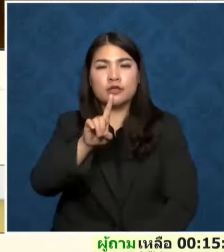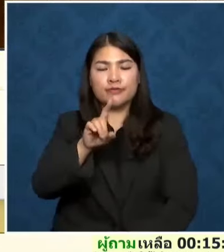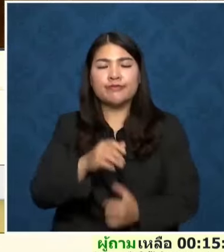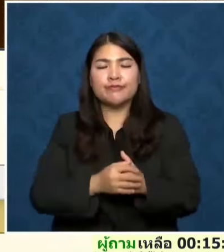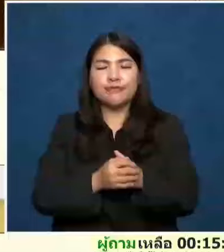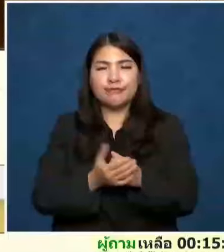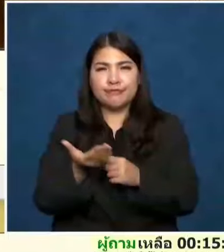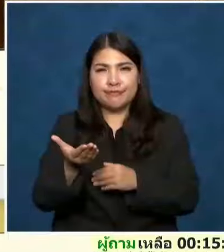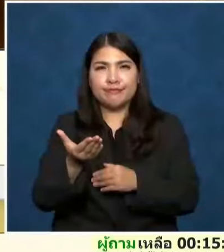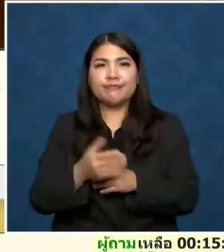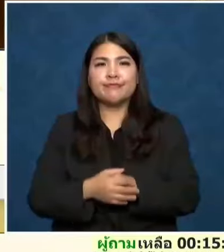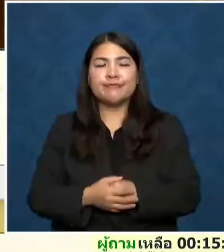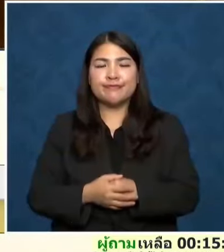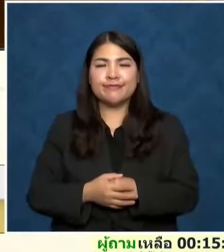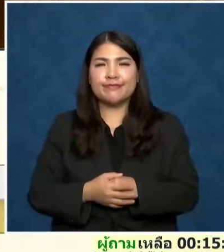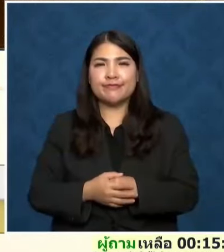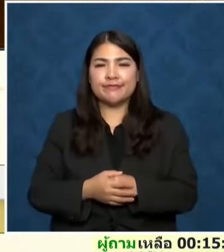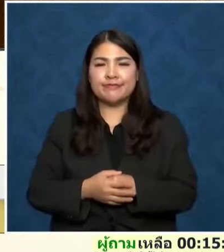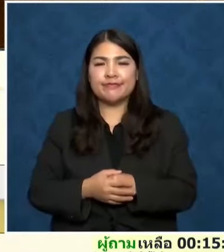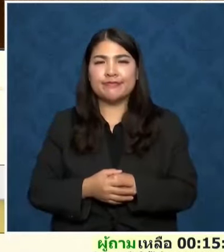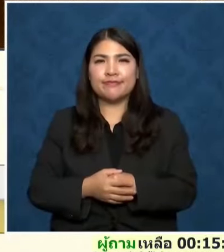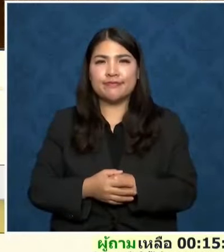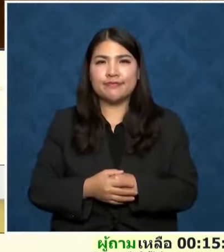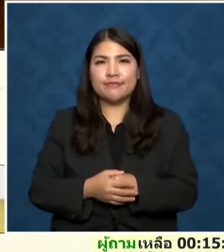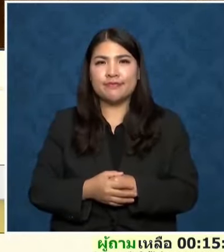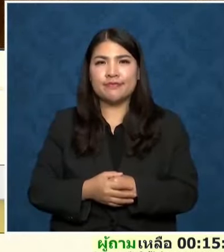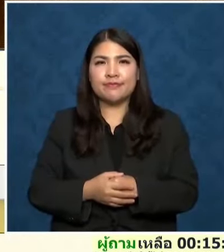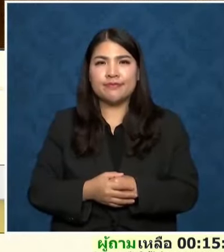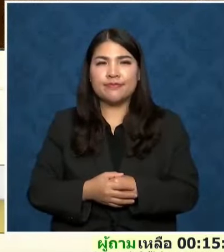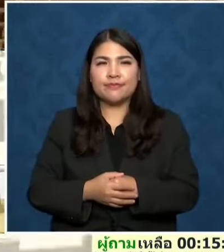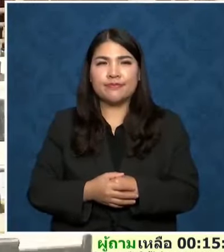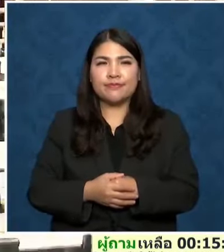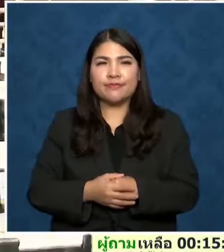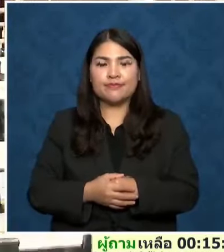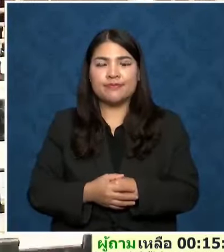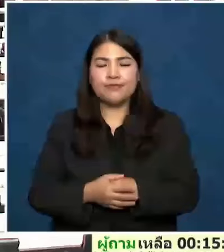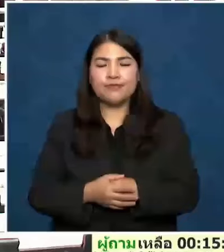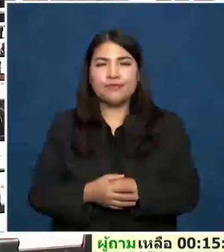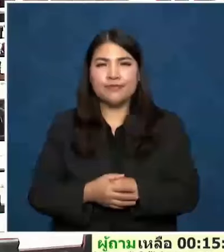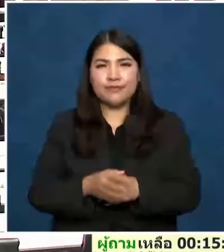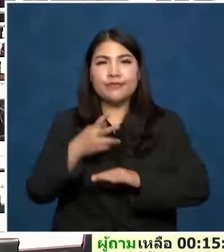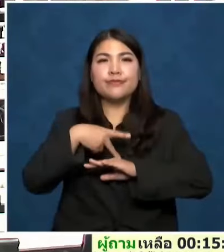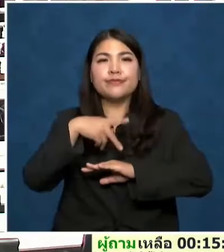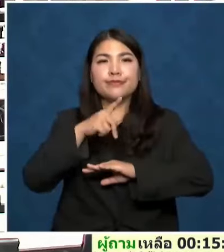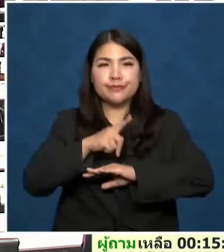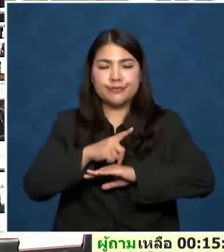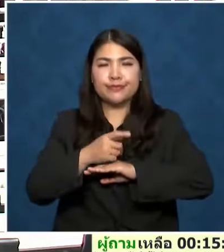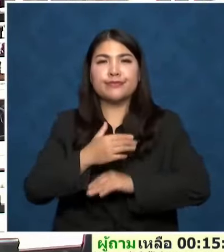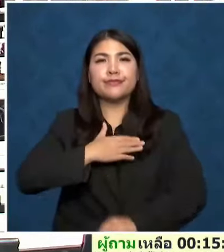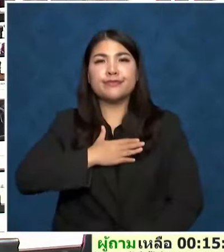เชิญท่ประมวล พงถาวราเดช ถามคถามแรกครัเชิญครัครั กับเรีนท่านประทานทิโกรพ